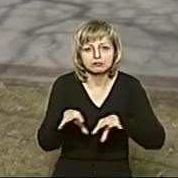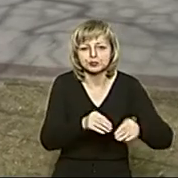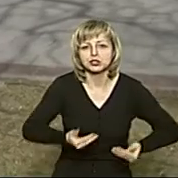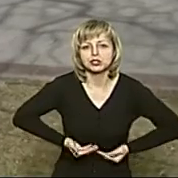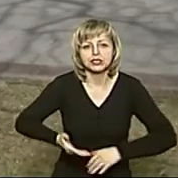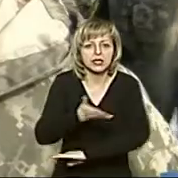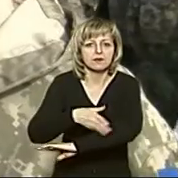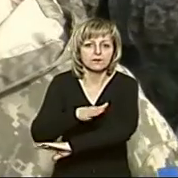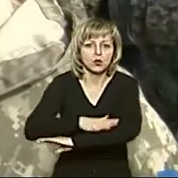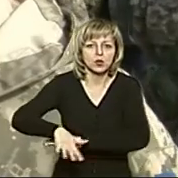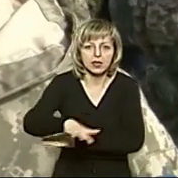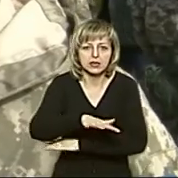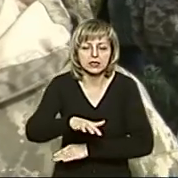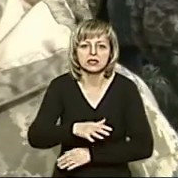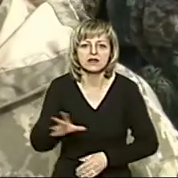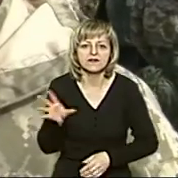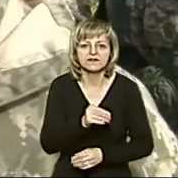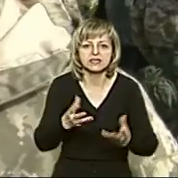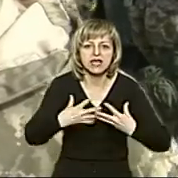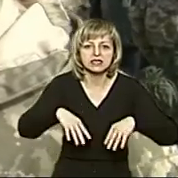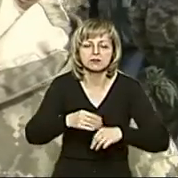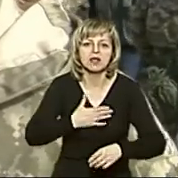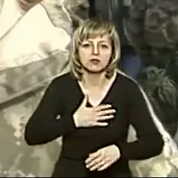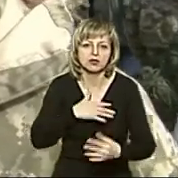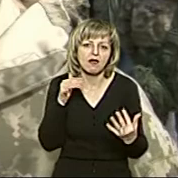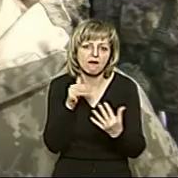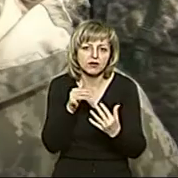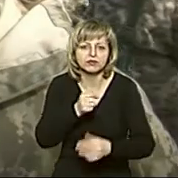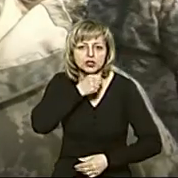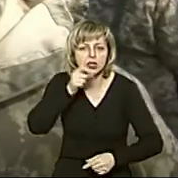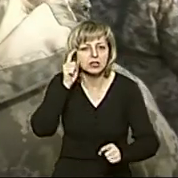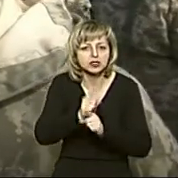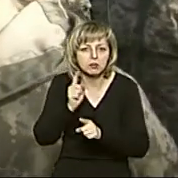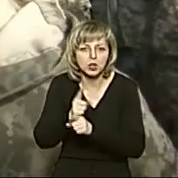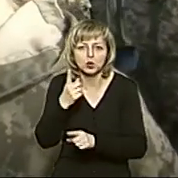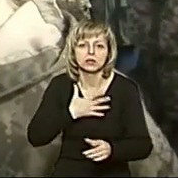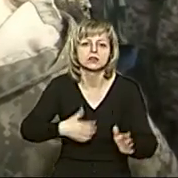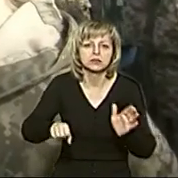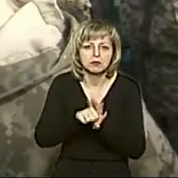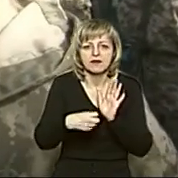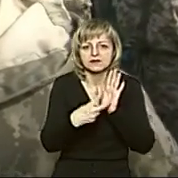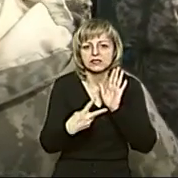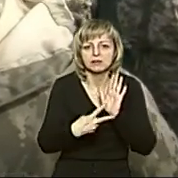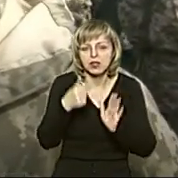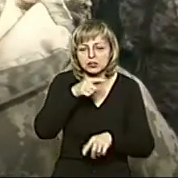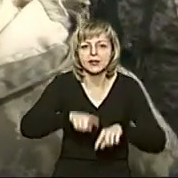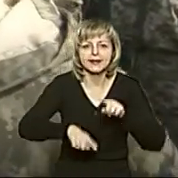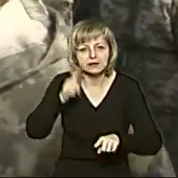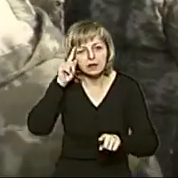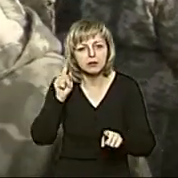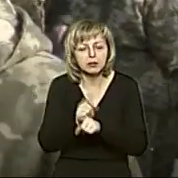Волині. У нас вся сім'я воювала, і старші брати. Один загинув у 17-му році, рідний